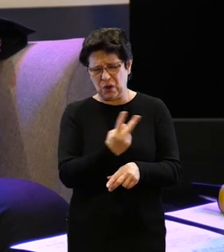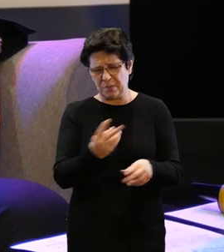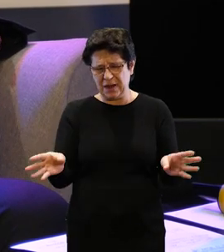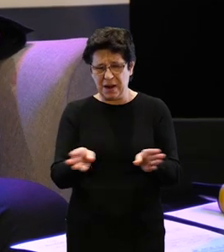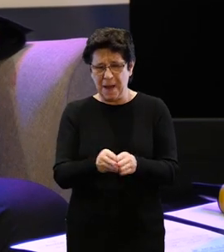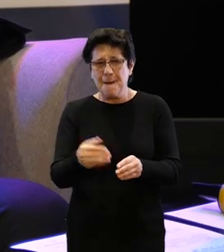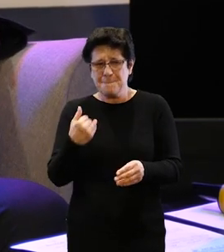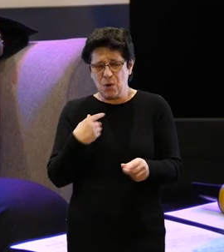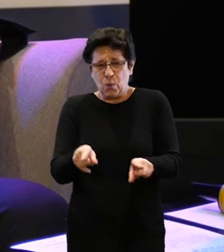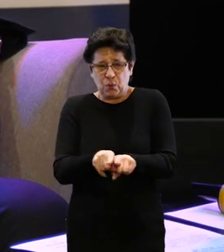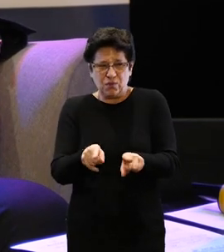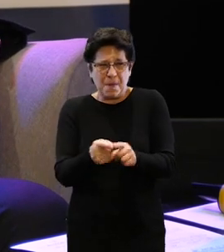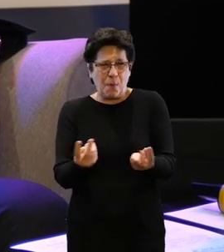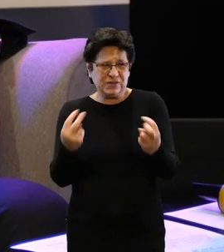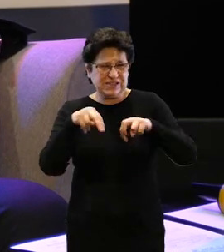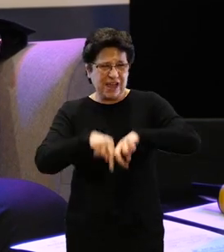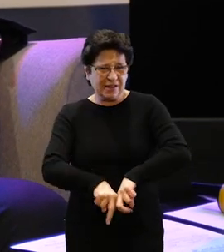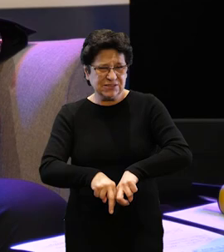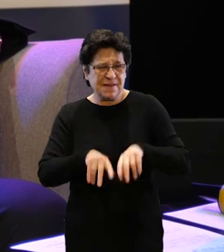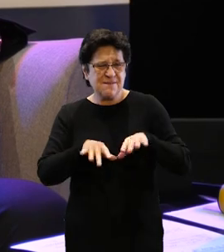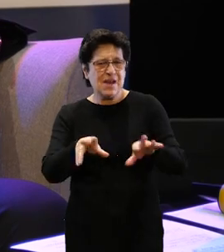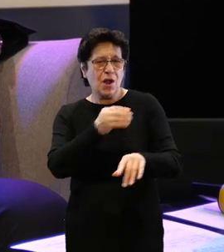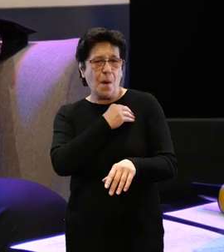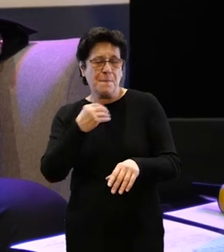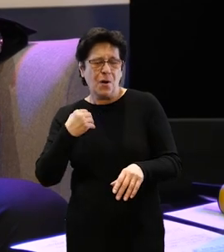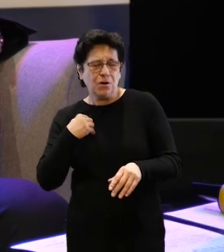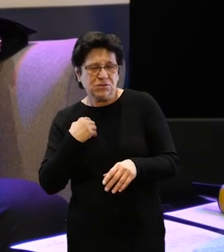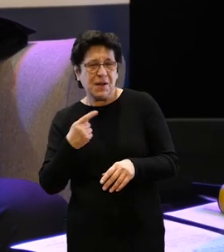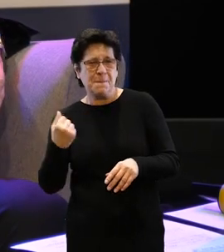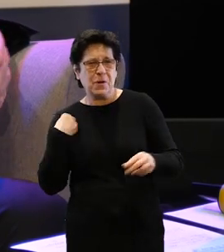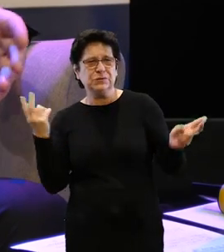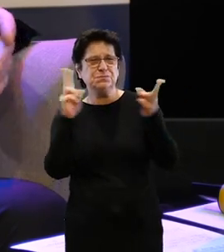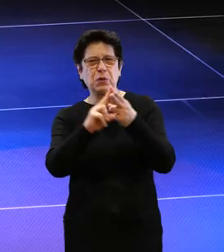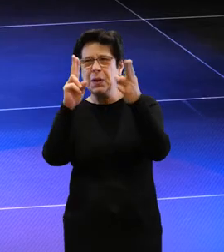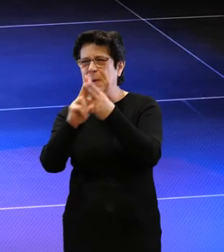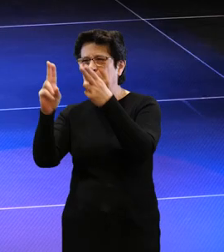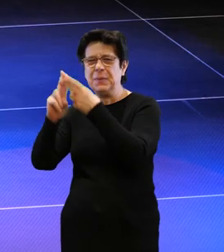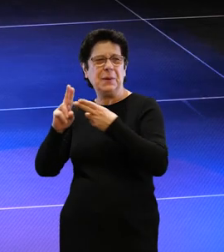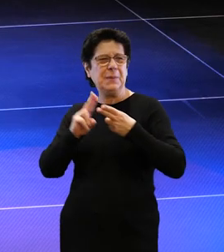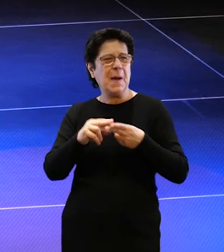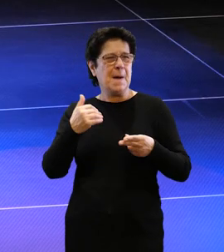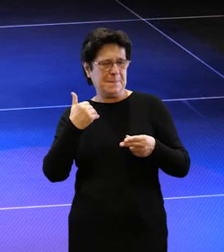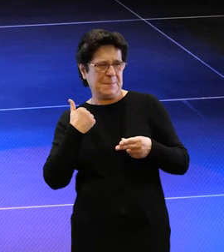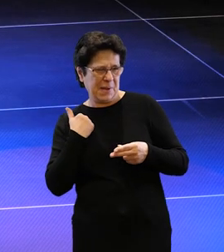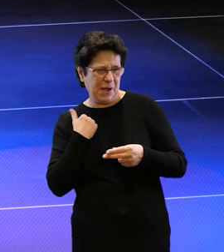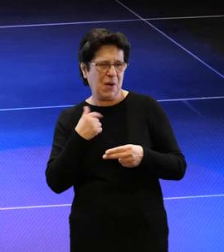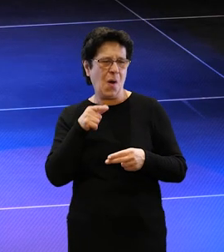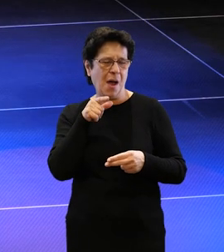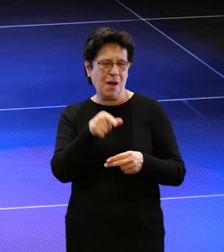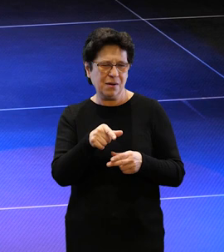powstańcem Wielkopolskim więc na pewno spotykali się na spotkaniach Nazwijmy to weteranów Powstania